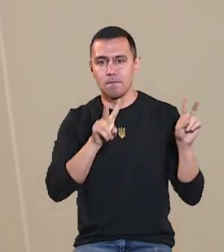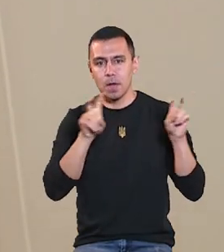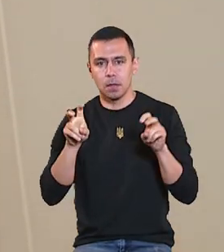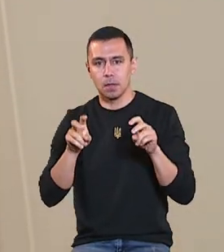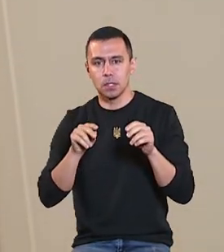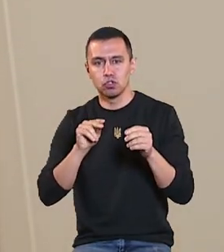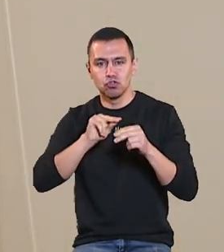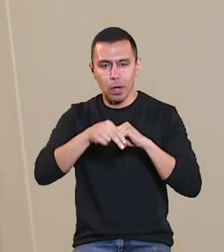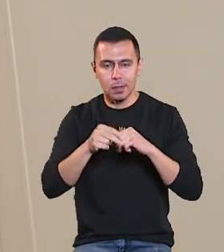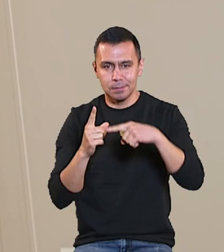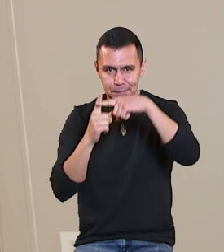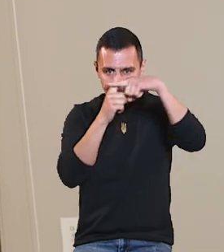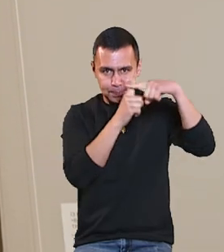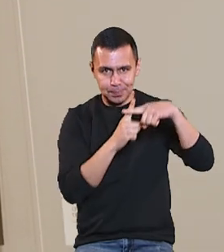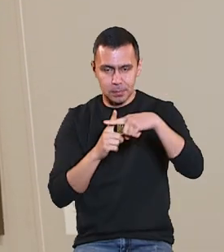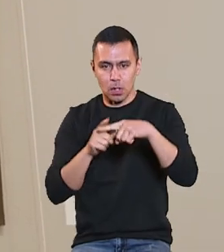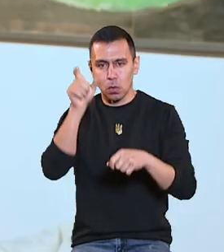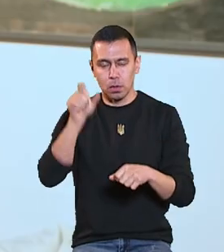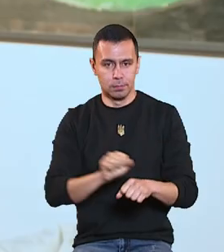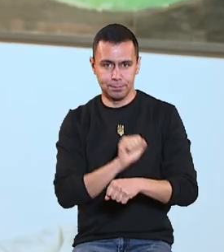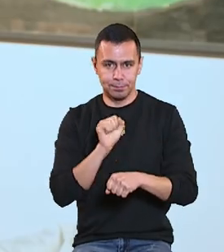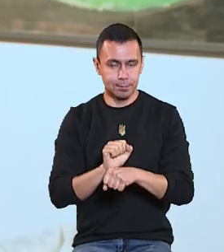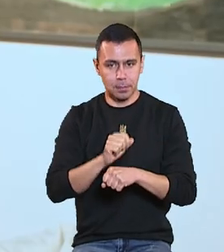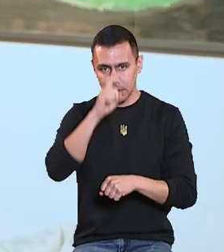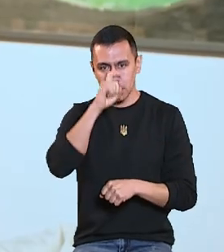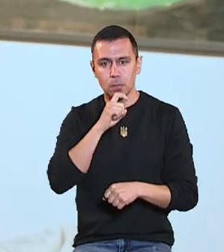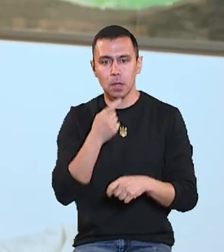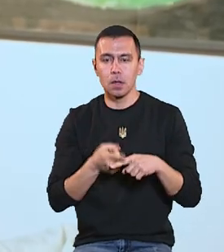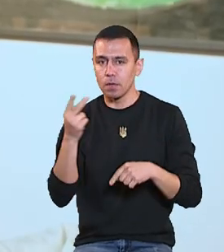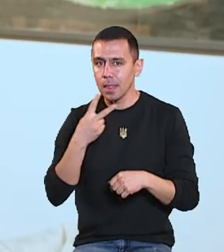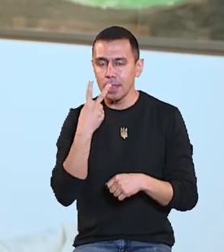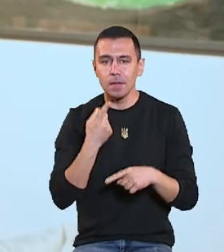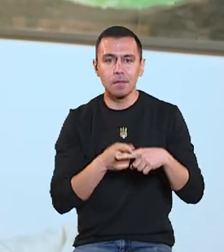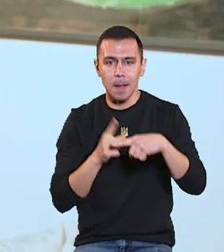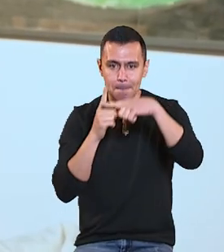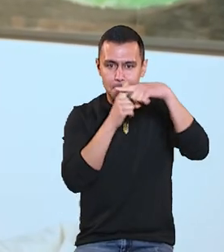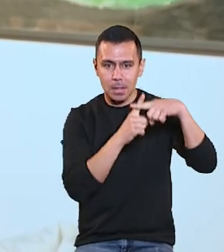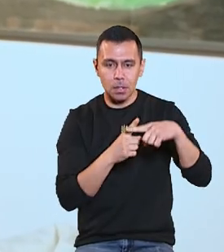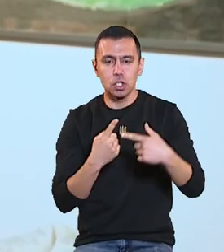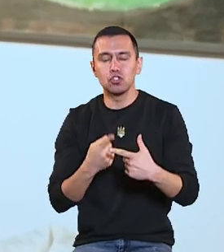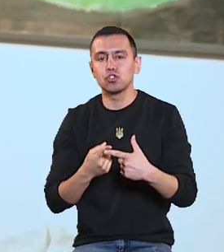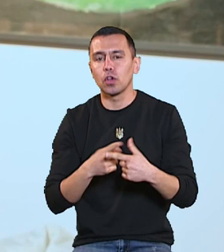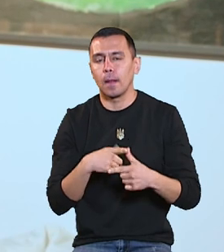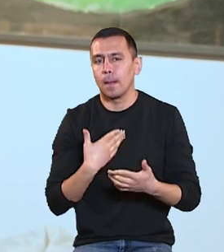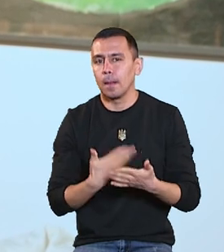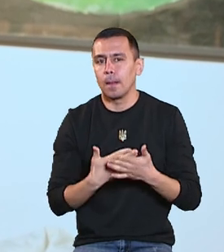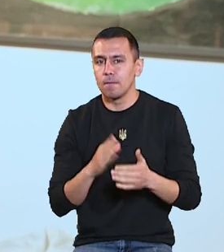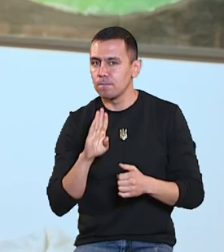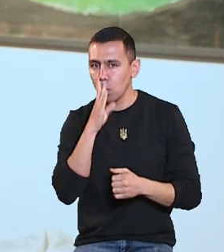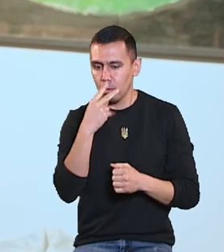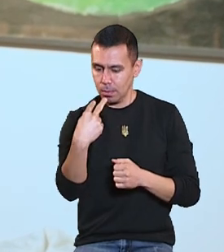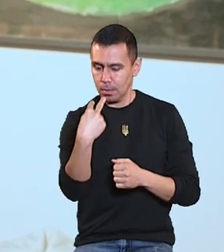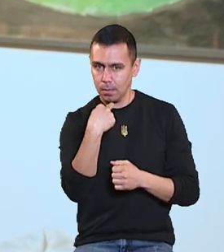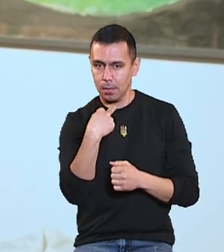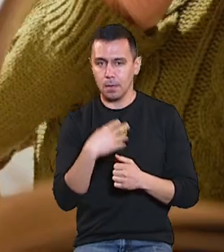приціл зброї. Людина завмирає, вона не розуміє, це вона дивиться в цей приціл, чи ворог через